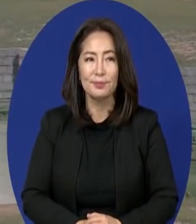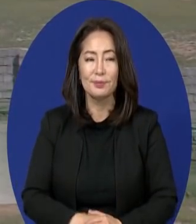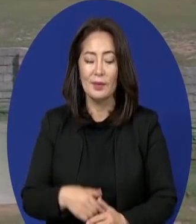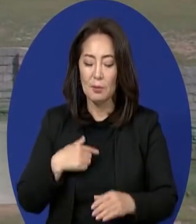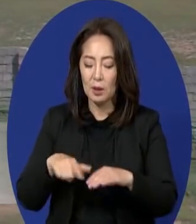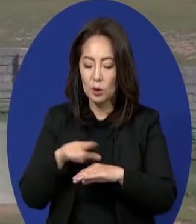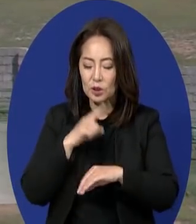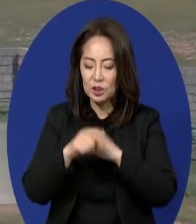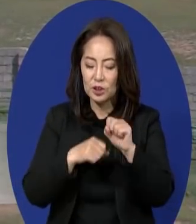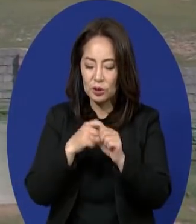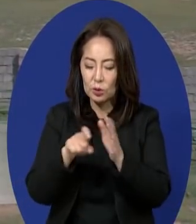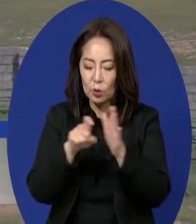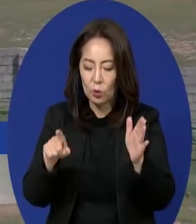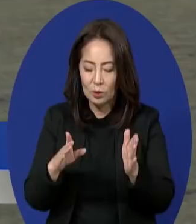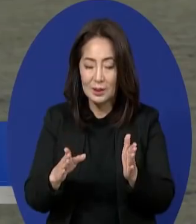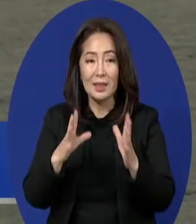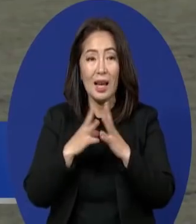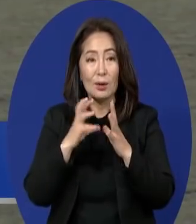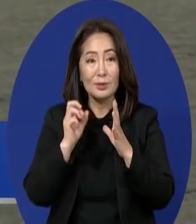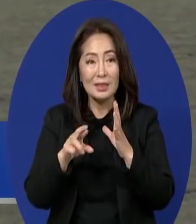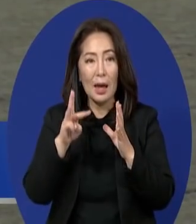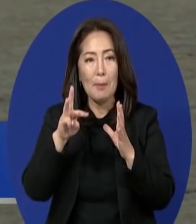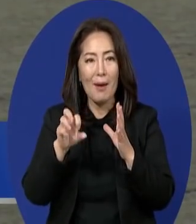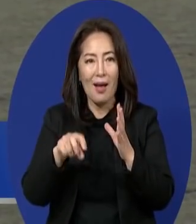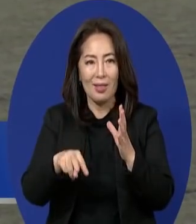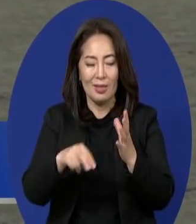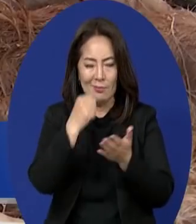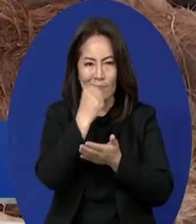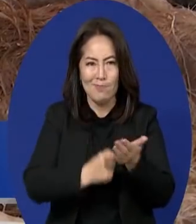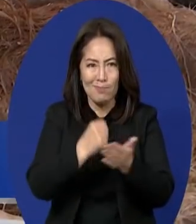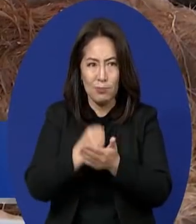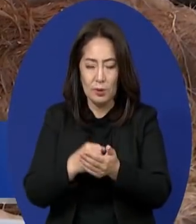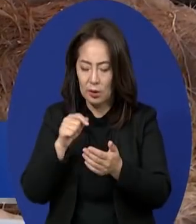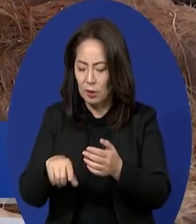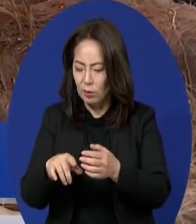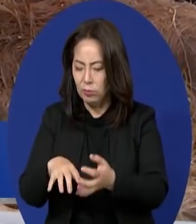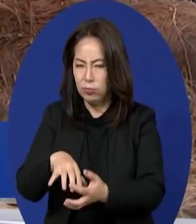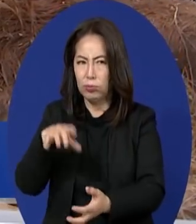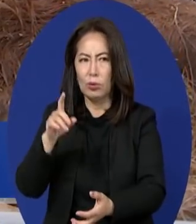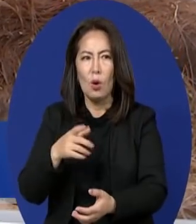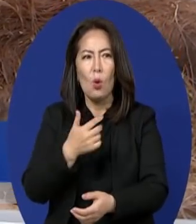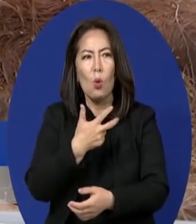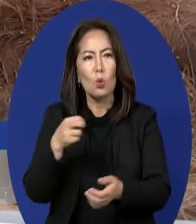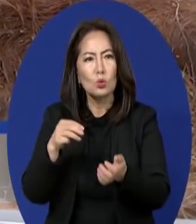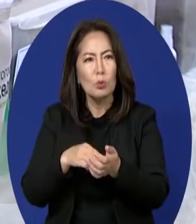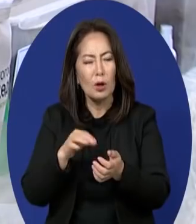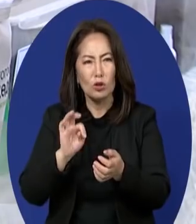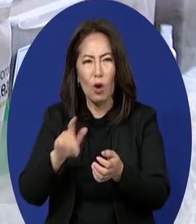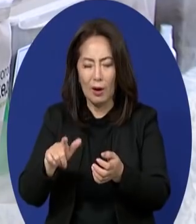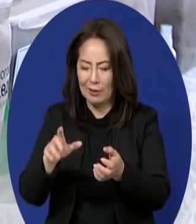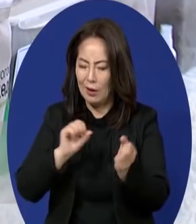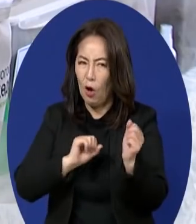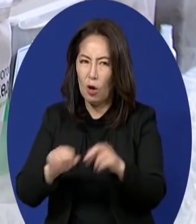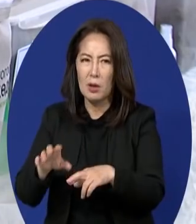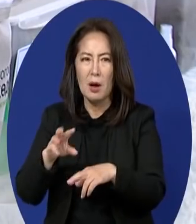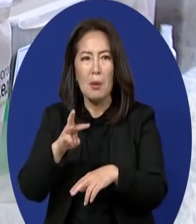Манай улс жилд 10 сая мал нэдэлдэг. Мал нэдлгааны цэгүүдэд жилдээ 300 мянган тонн хог хаягдл хөрөмтлөгддөг байна. Илзадгаа хаягддаг, булж устдаг